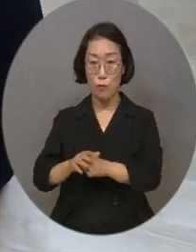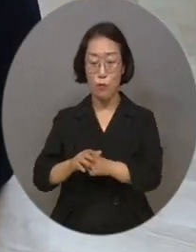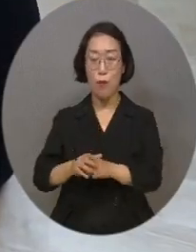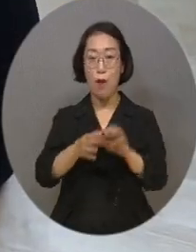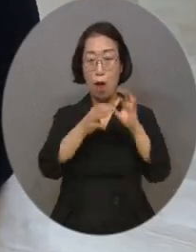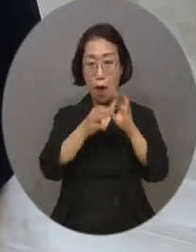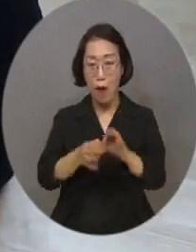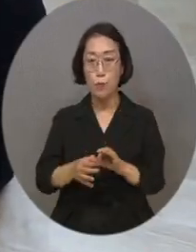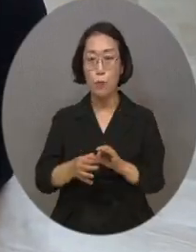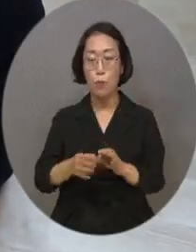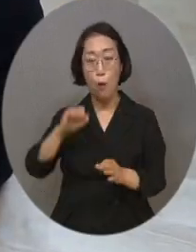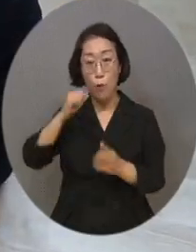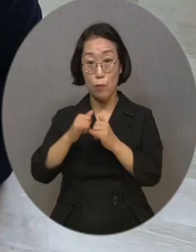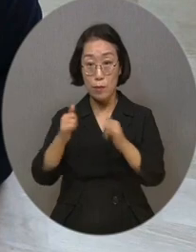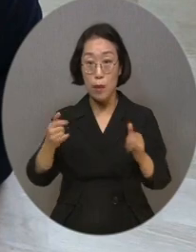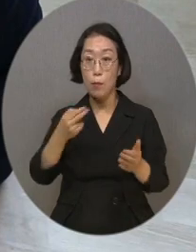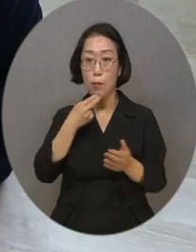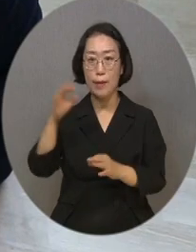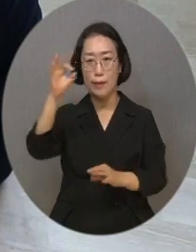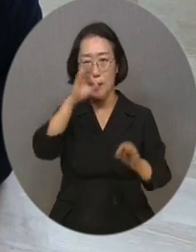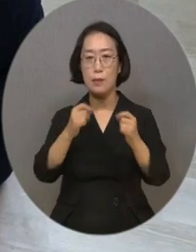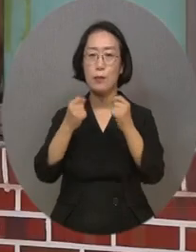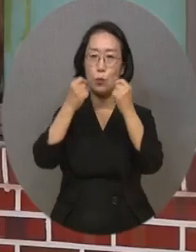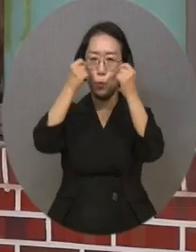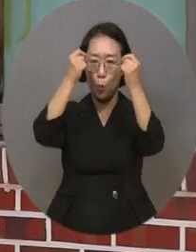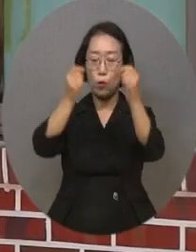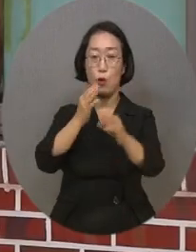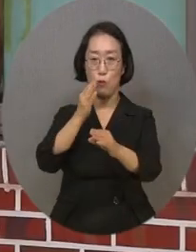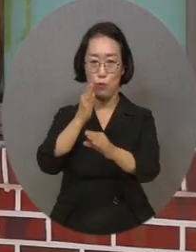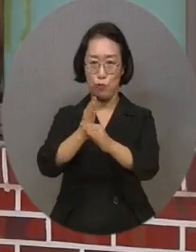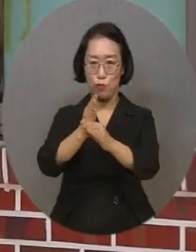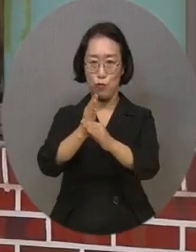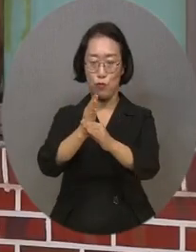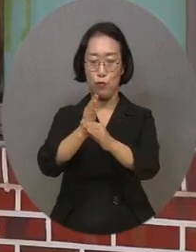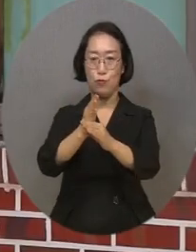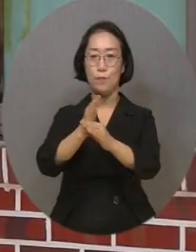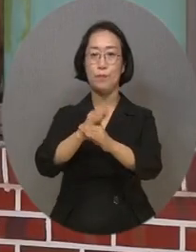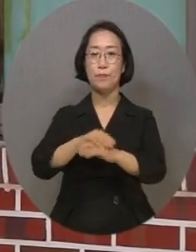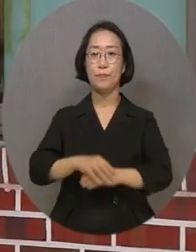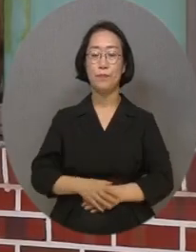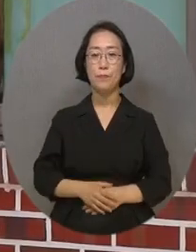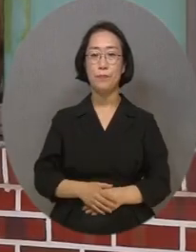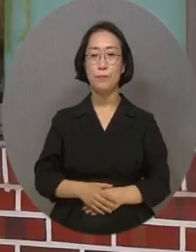소외되는 계층이 없도록 힘쓰고 있습니다. 복지TV 뉴스 황영재입니다.